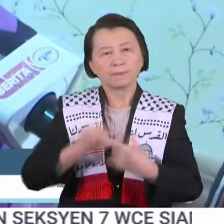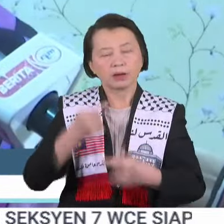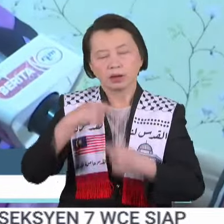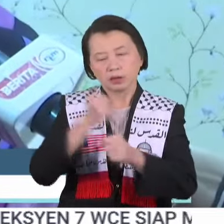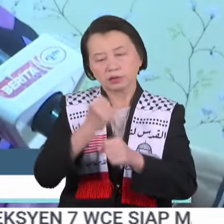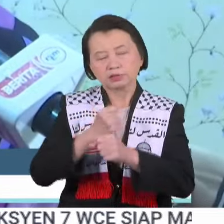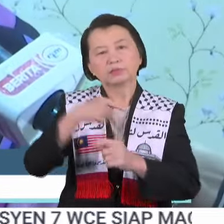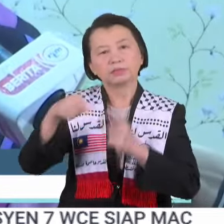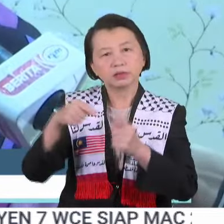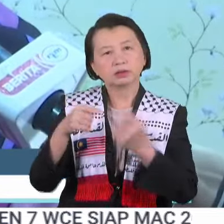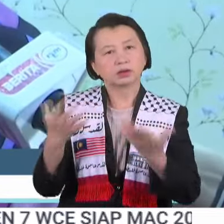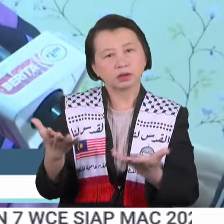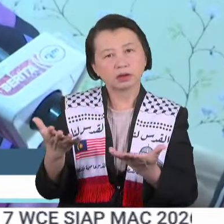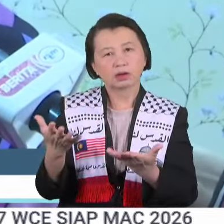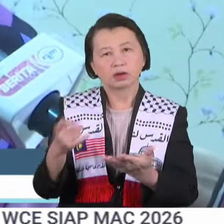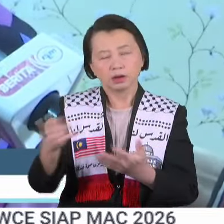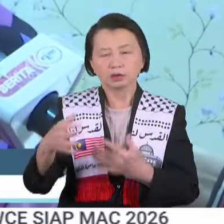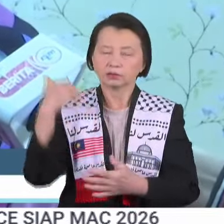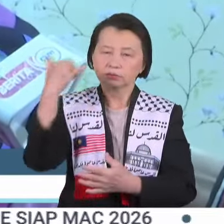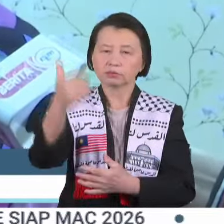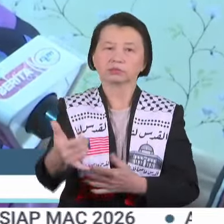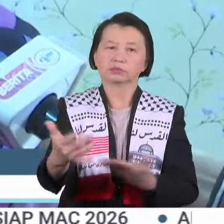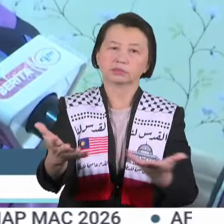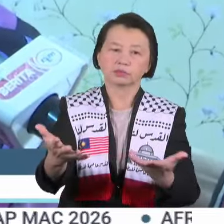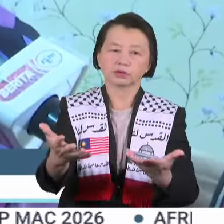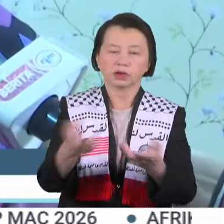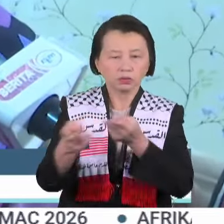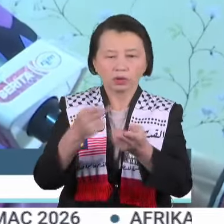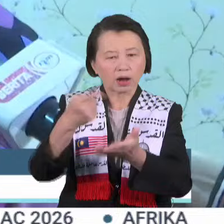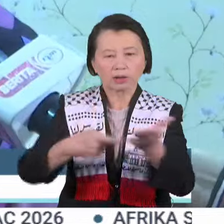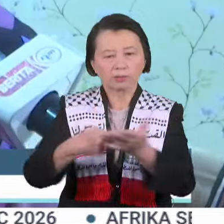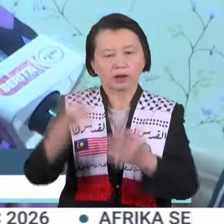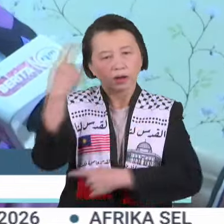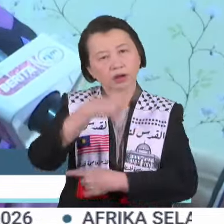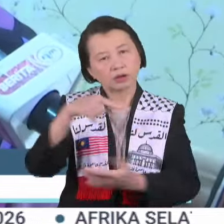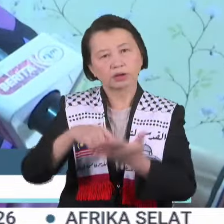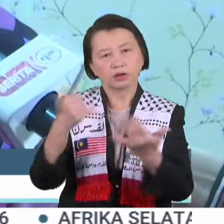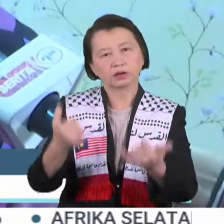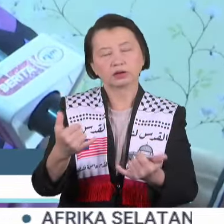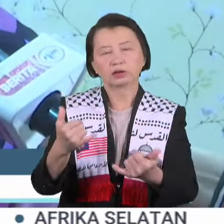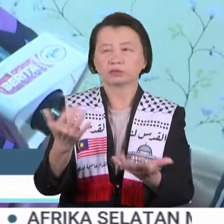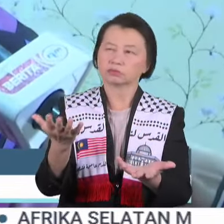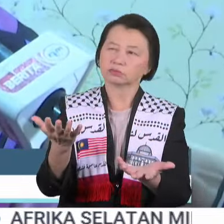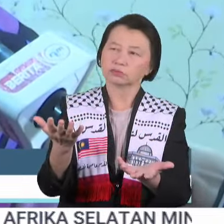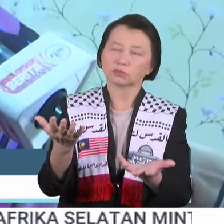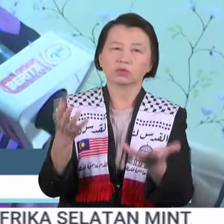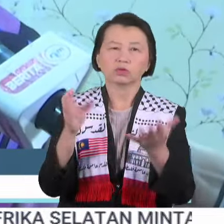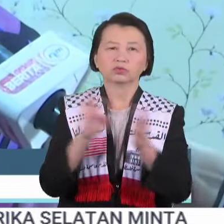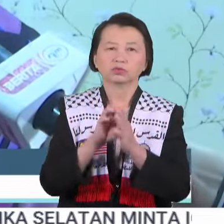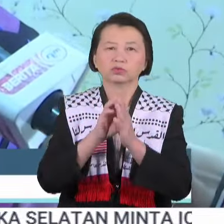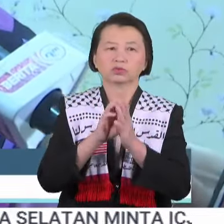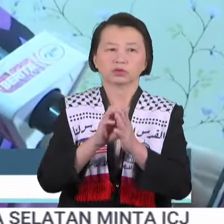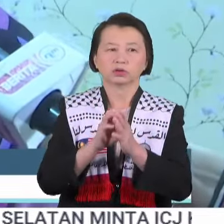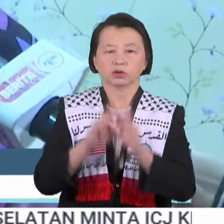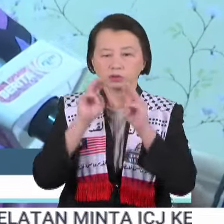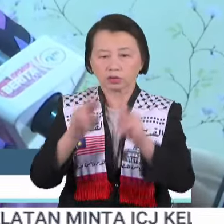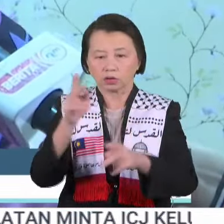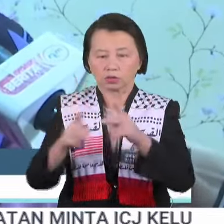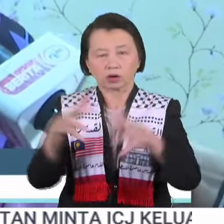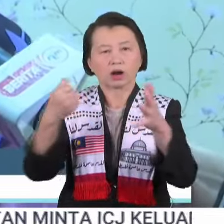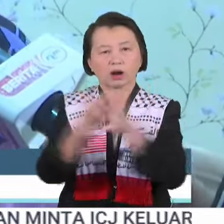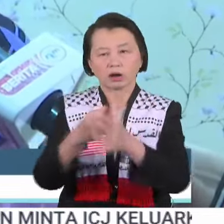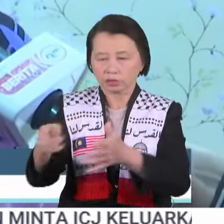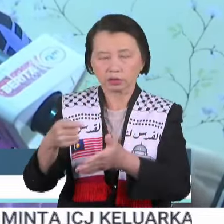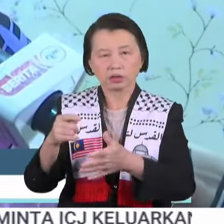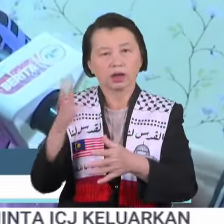bila, dia pergi urus apa hari ni, macam apa, pergi tengok orang accident ke,